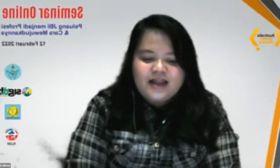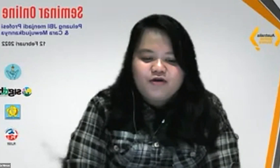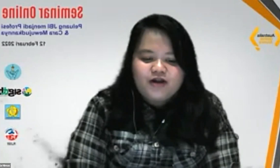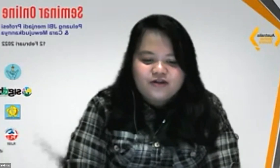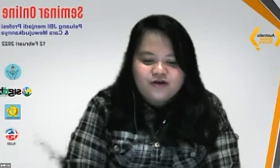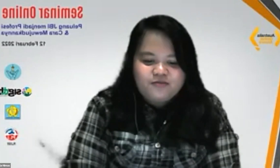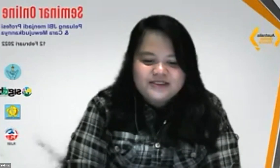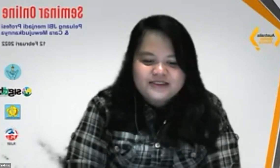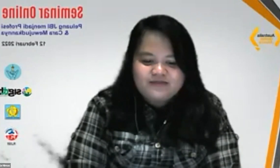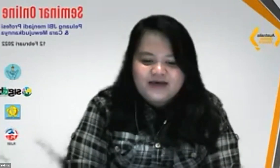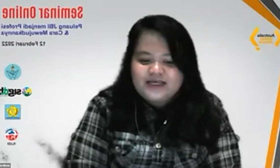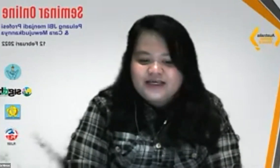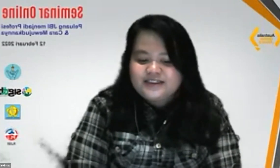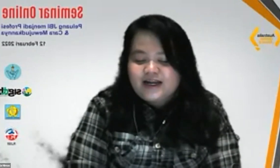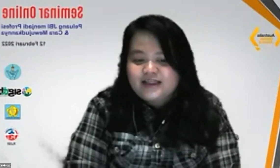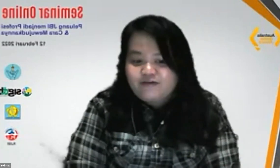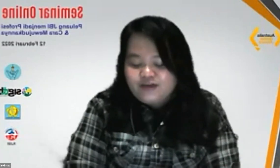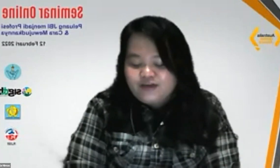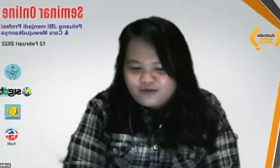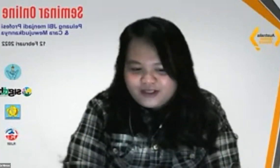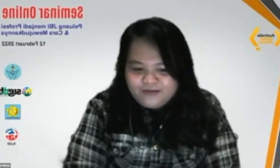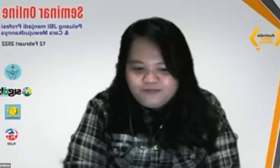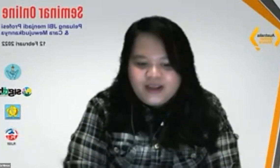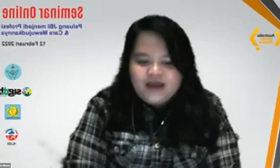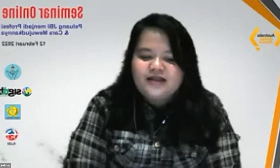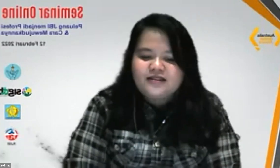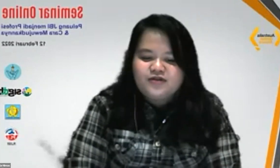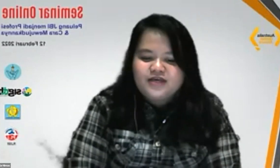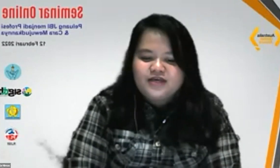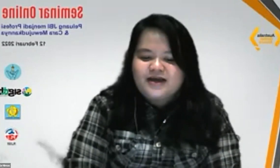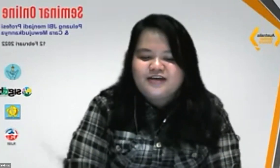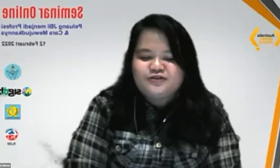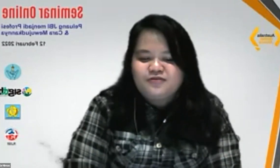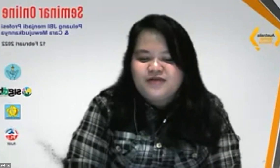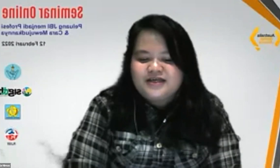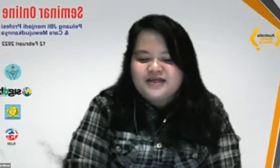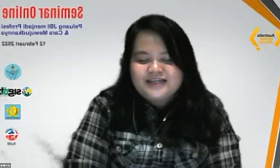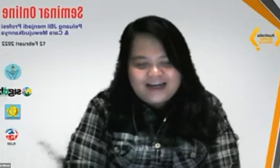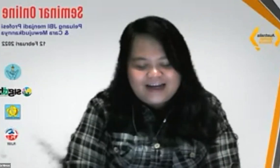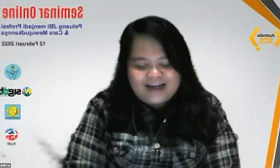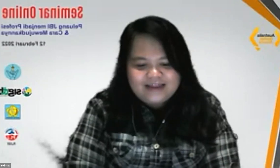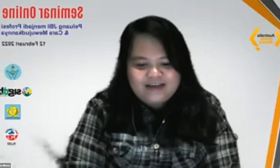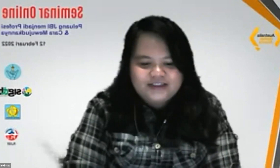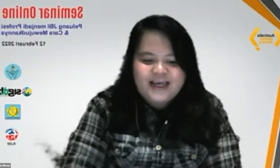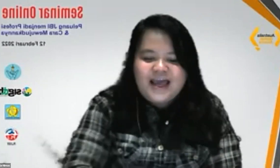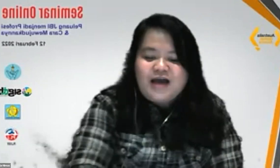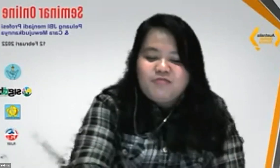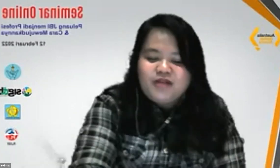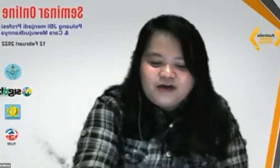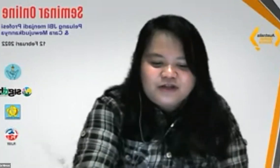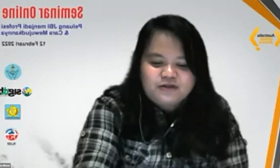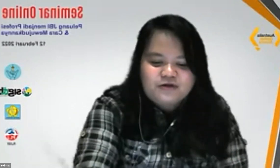di laboratorium riset bahasa isyarat ftui dan tentunya sebagai juru bahasa isyarat di PRJ